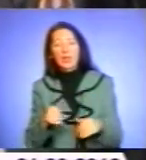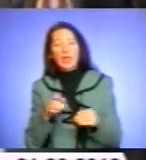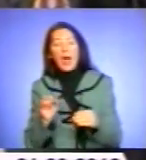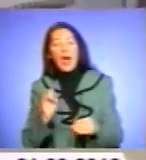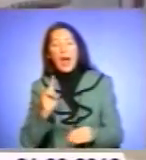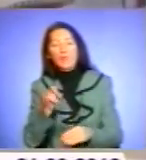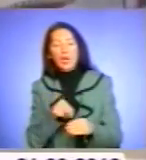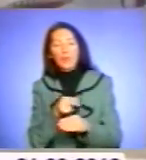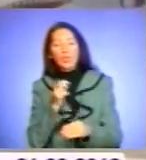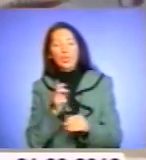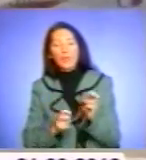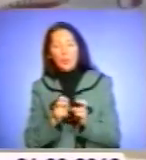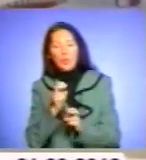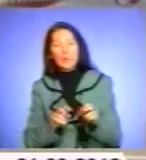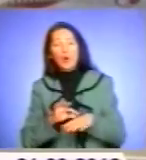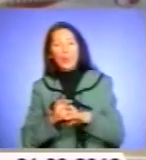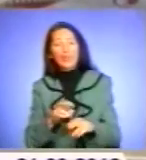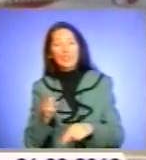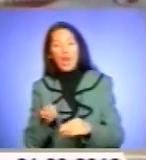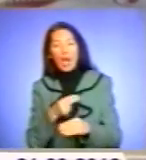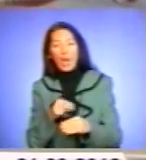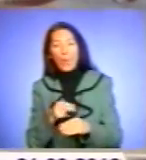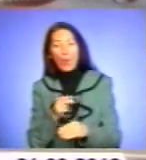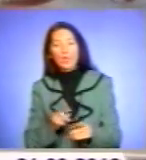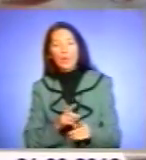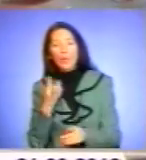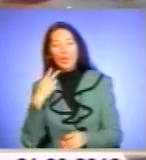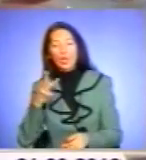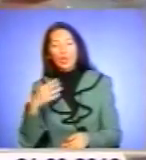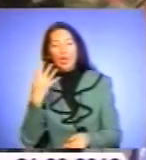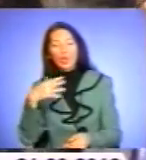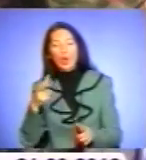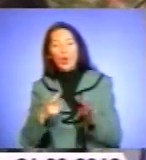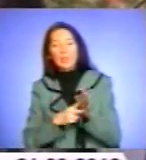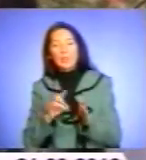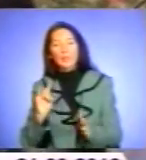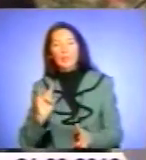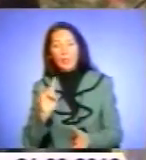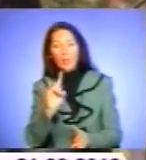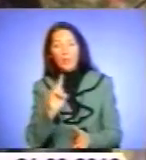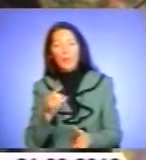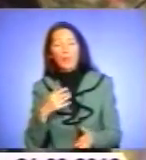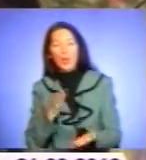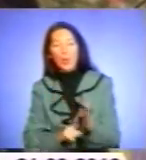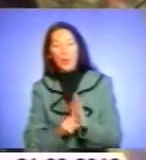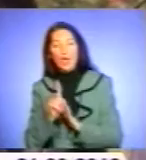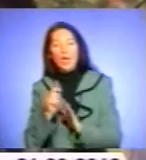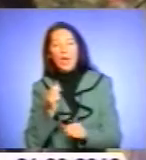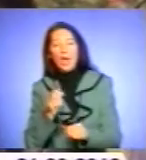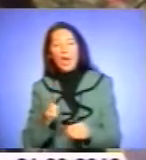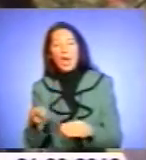підприємствах проводиться ремонт і модернізується 47 одиниць літальних апаратів. Ми приступили до ремонту і модернізації